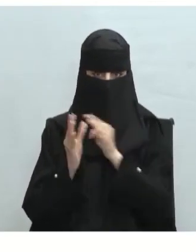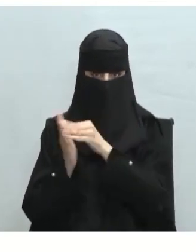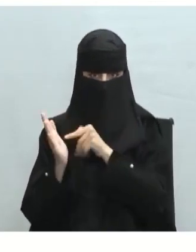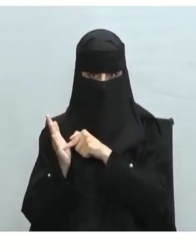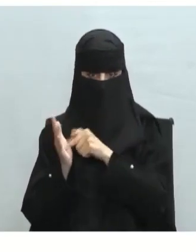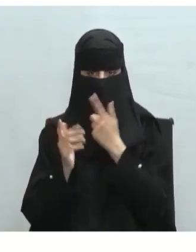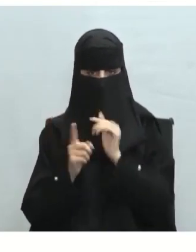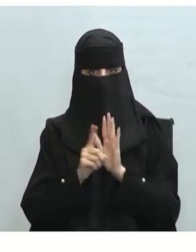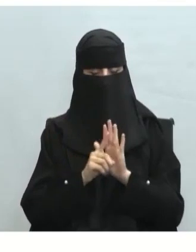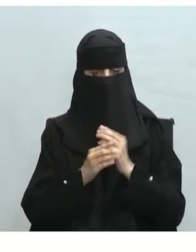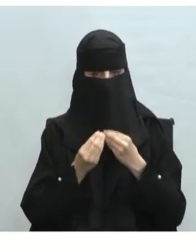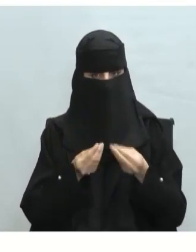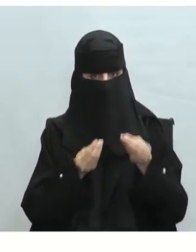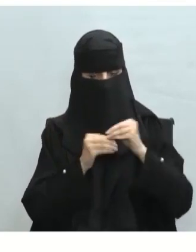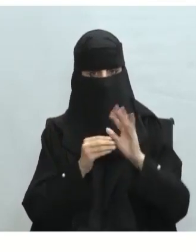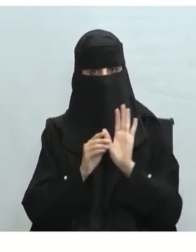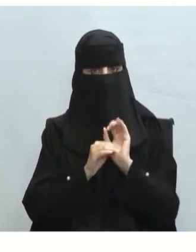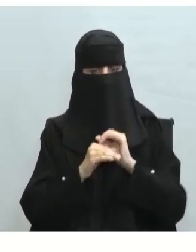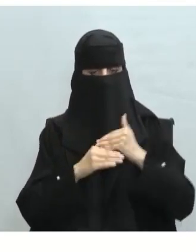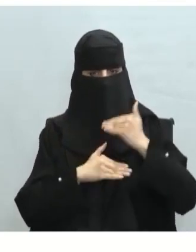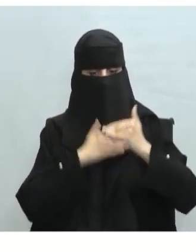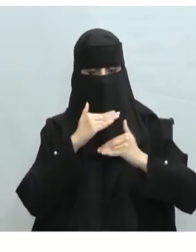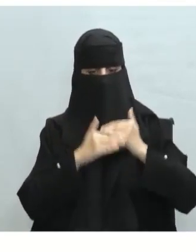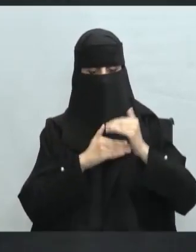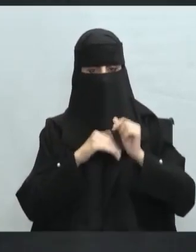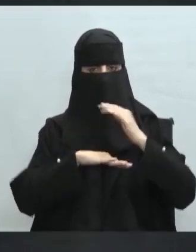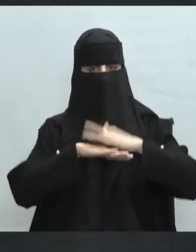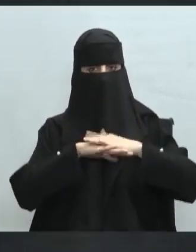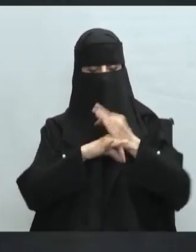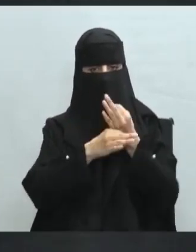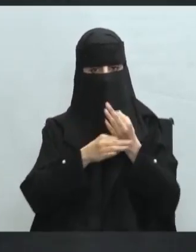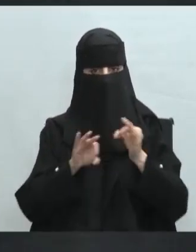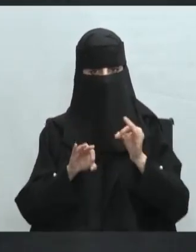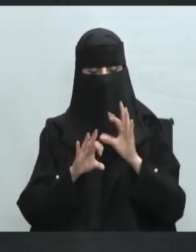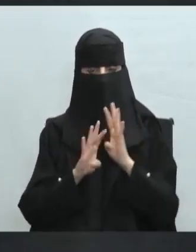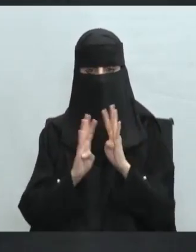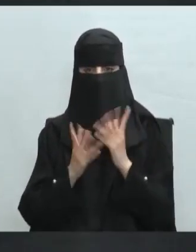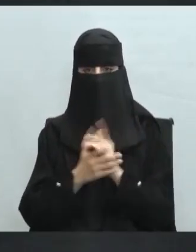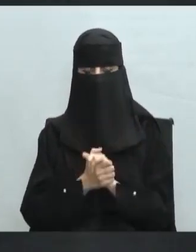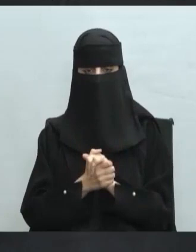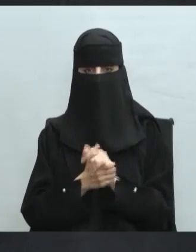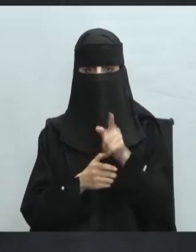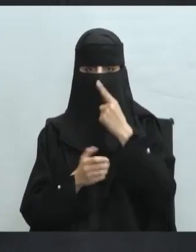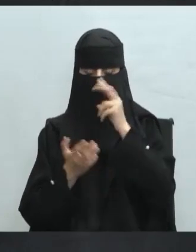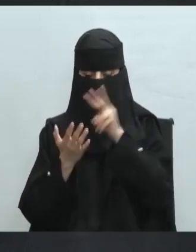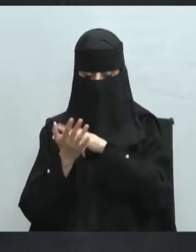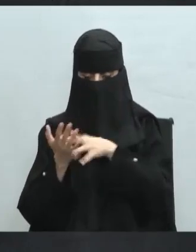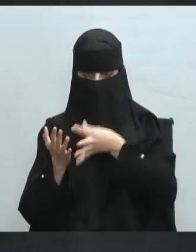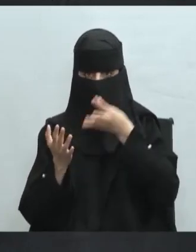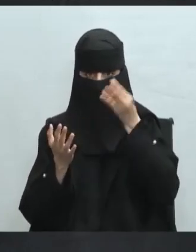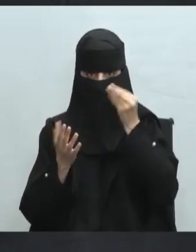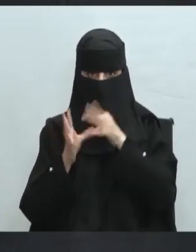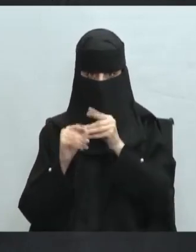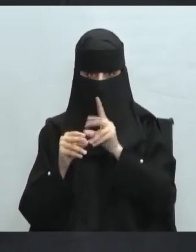الساميه لدى الطلاب هنا بمعنى اكتب قصه هذا ناقد يعني لانك تبين هنا ما الذي